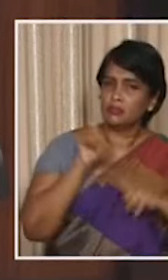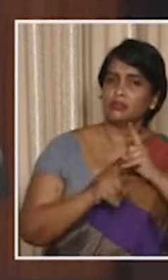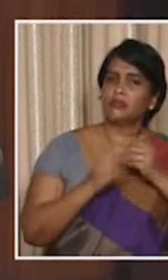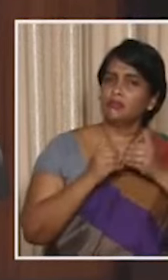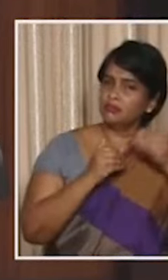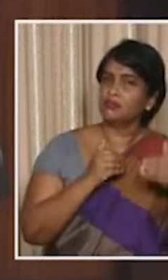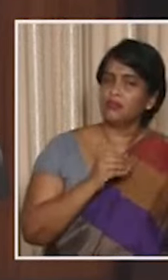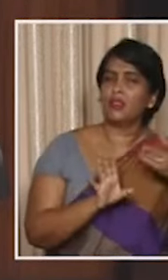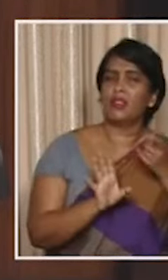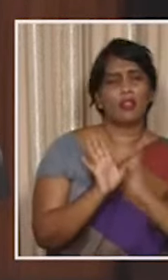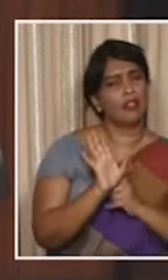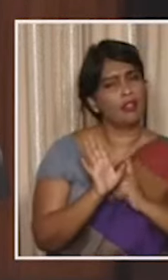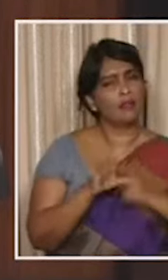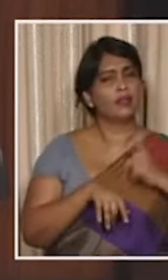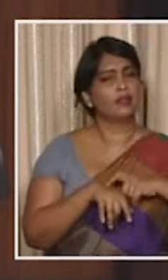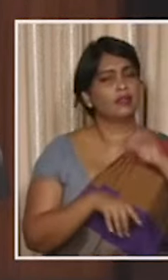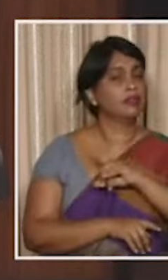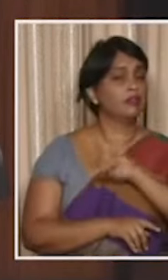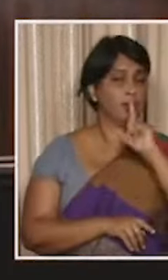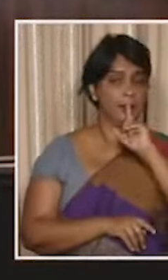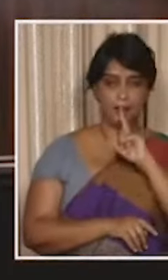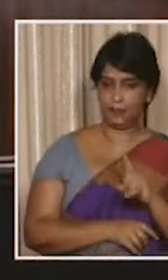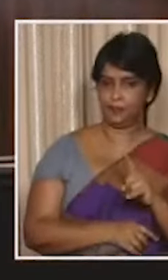சந்திப்பிலையும் அறிவித்தல் கொடுப்பார்.